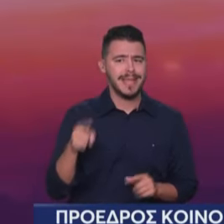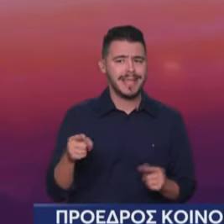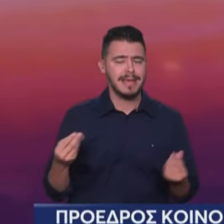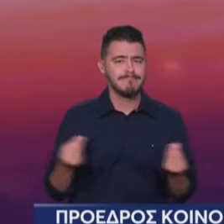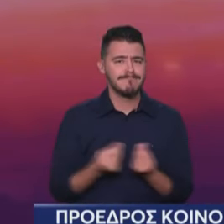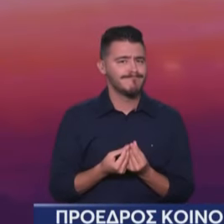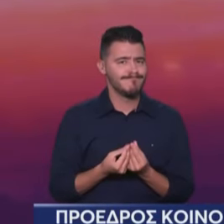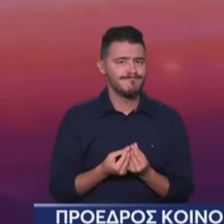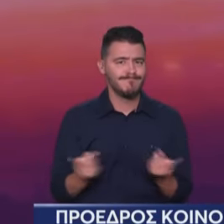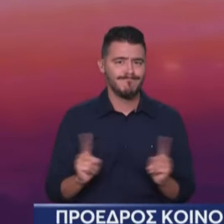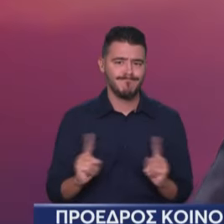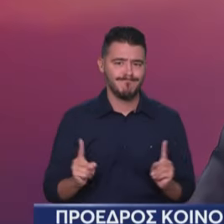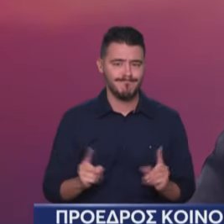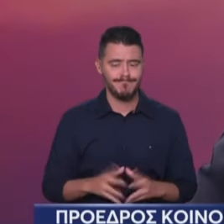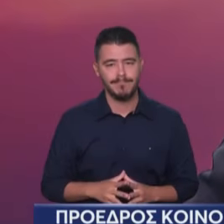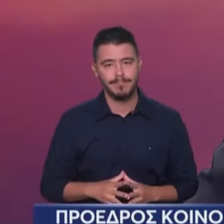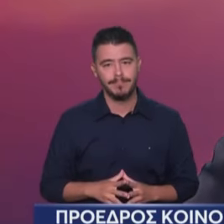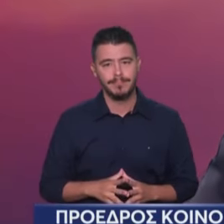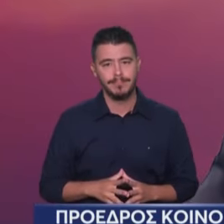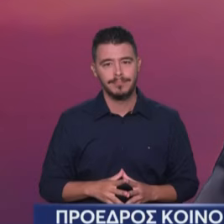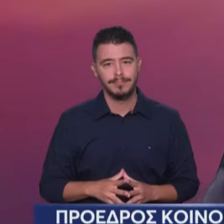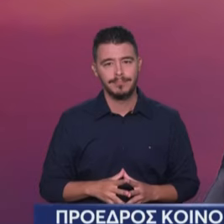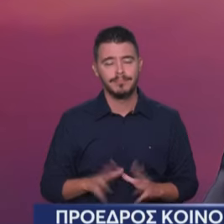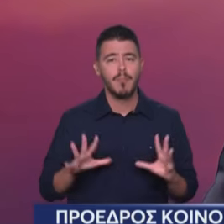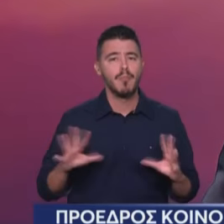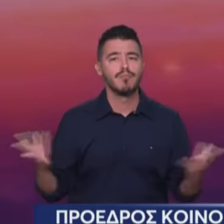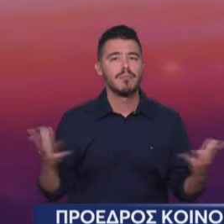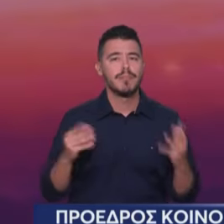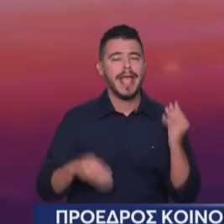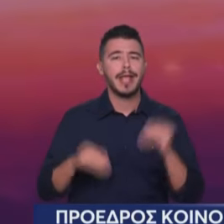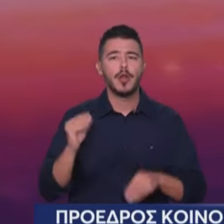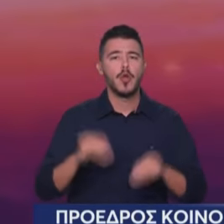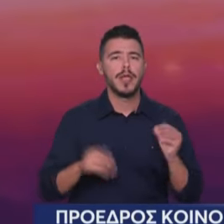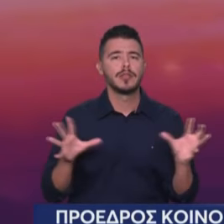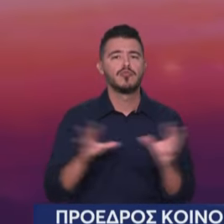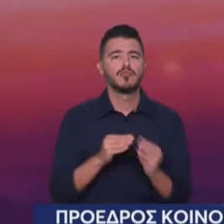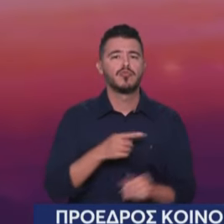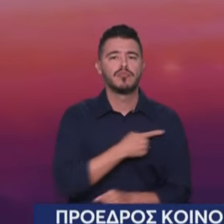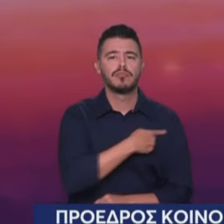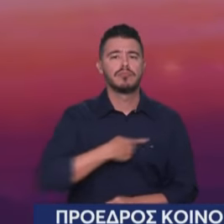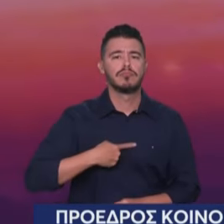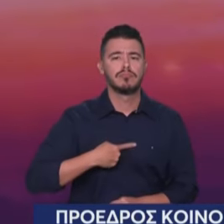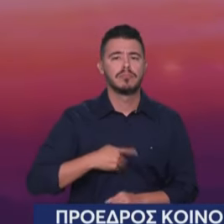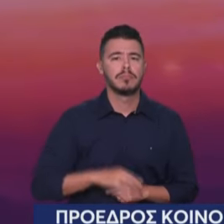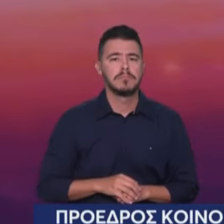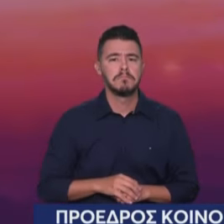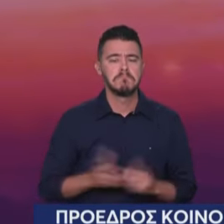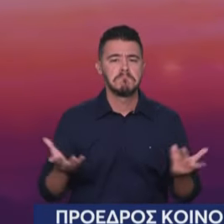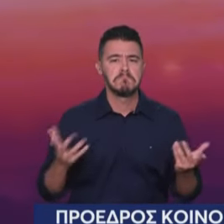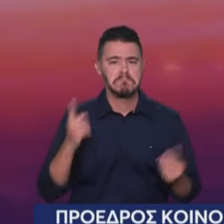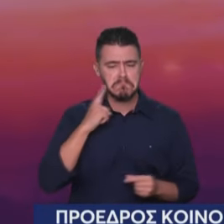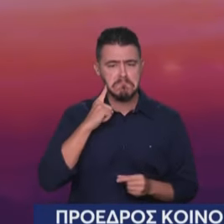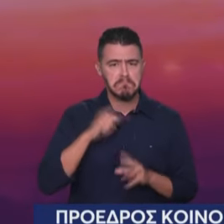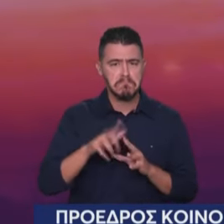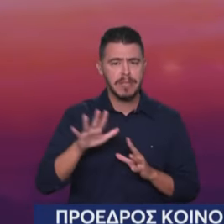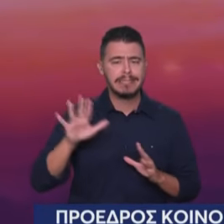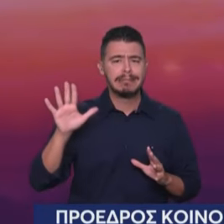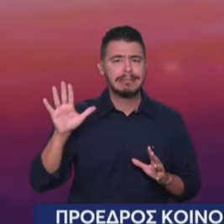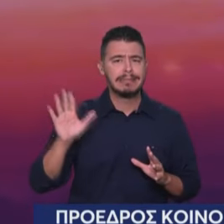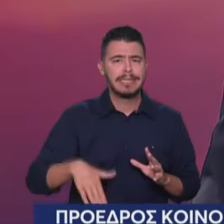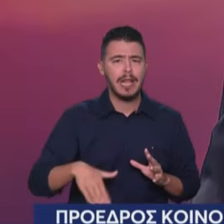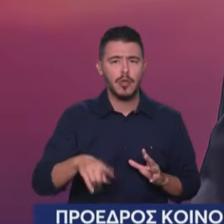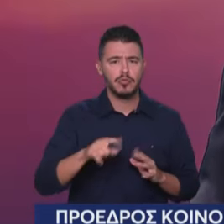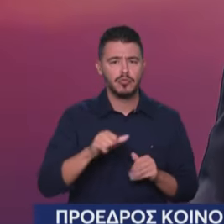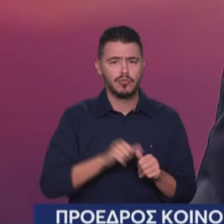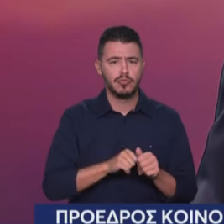κάνει τεράστιο λάθος. Μάλιστα. Πότε θα γίνουν εκλογές, πότε εκτιμάτε? Στα προβλεπόμενα. Άρα τέλος Νοεμβρίου.